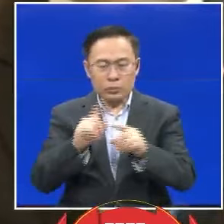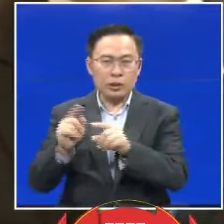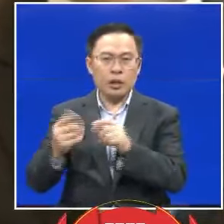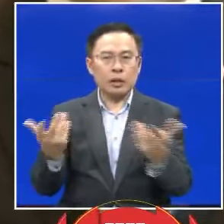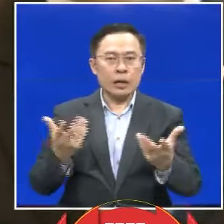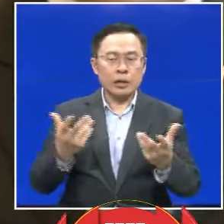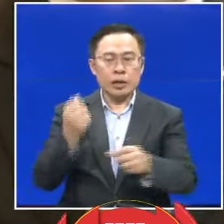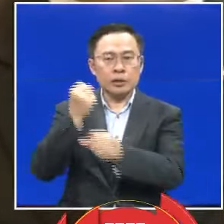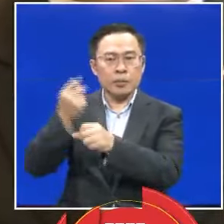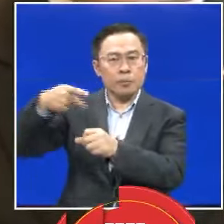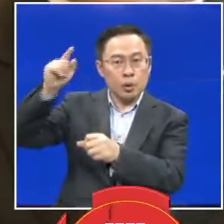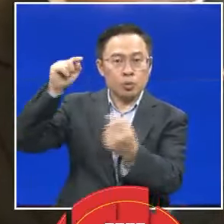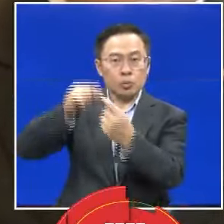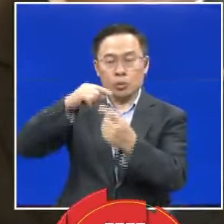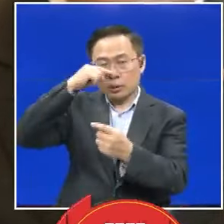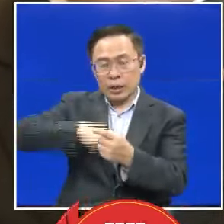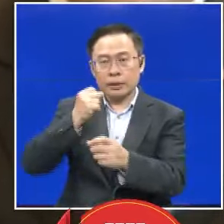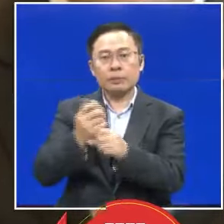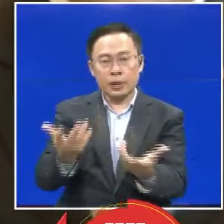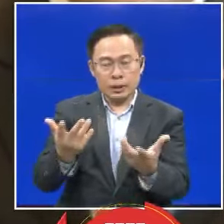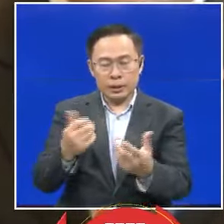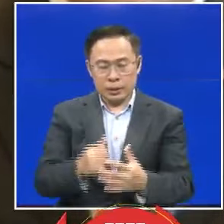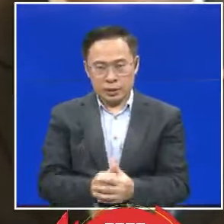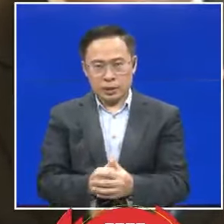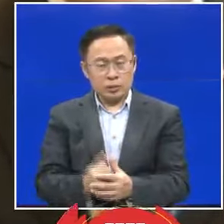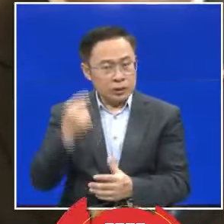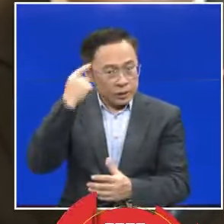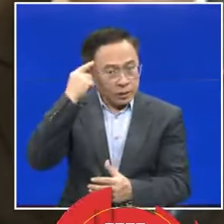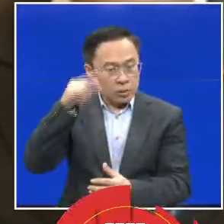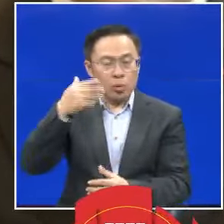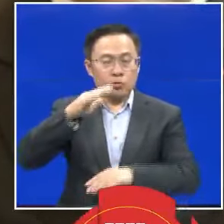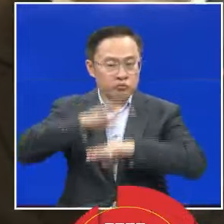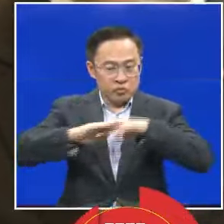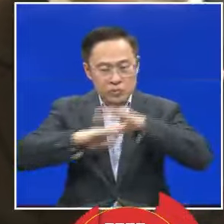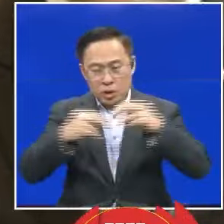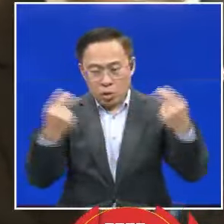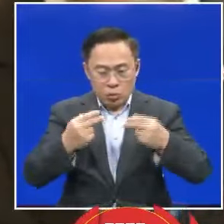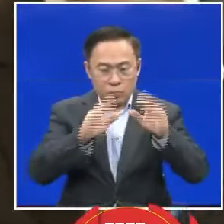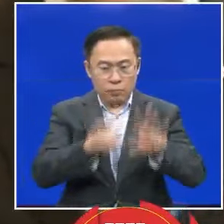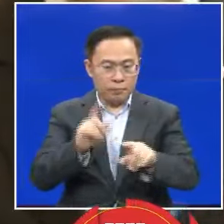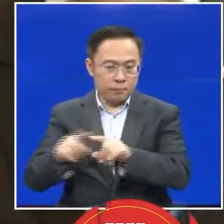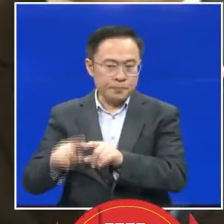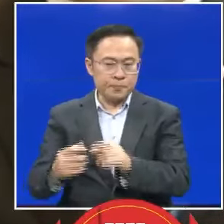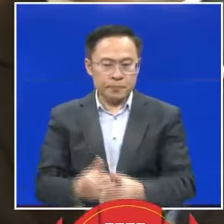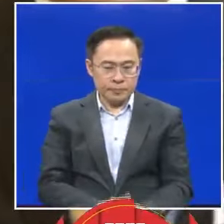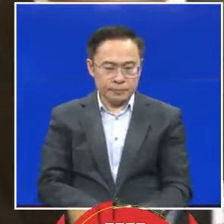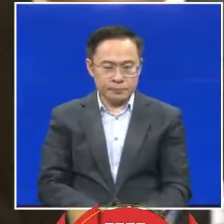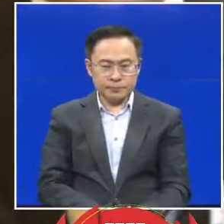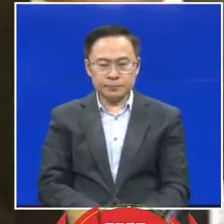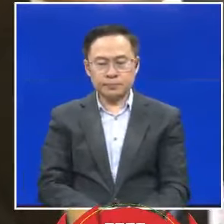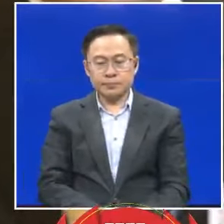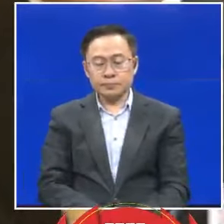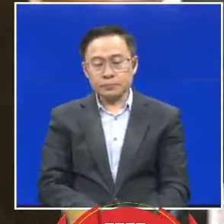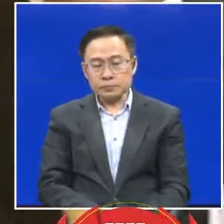ให้เกิดประโยชน์สูงสุดกับประเทศไทยนี่แหละเป็นสิ่งที่มาพูดคุยกันนะคะเอาลองฟังเสียงคุณรังสิมันต์โรมดูค่ะ